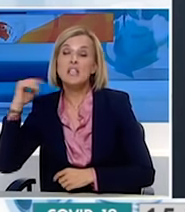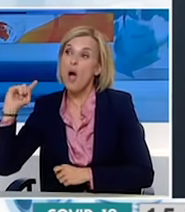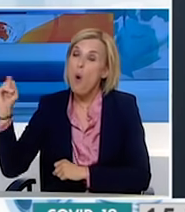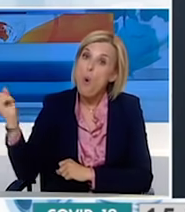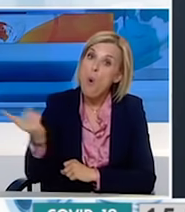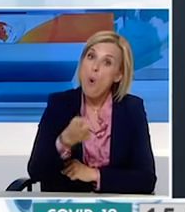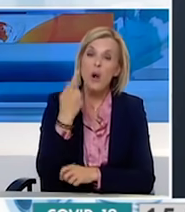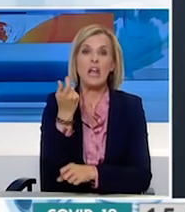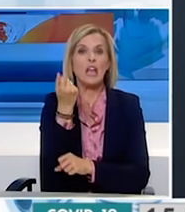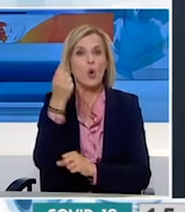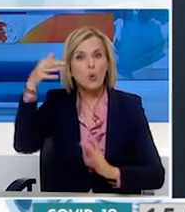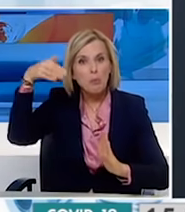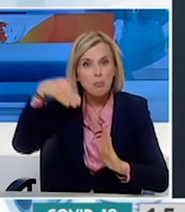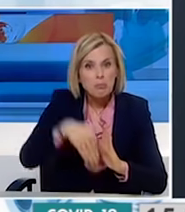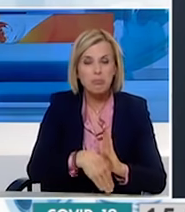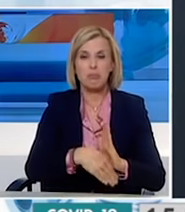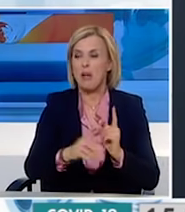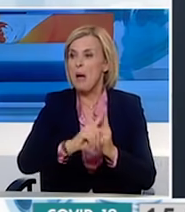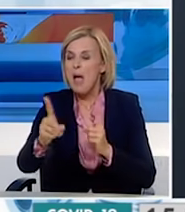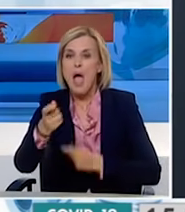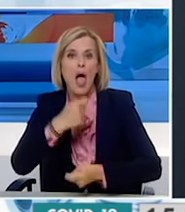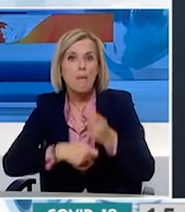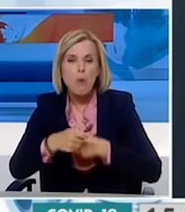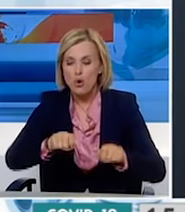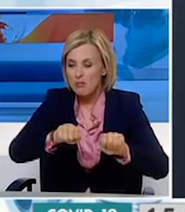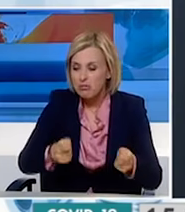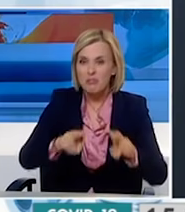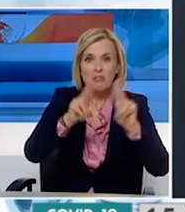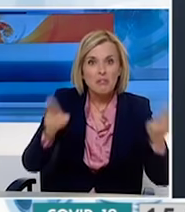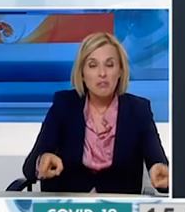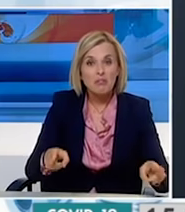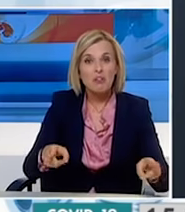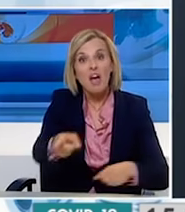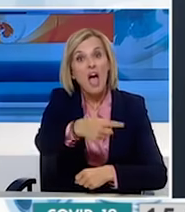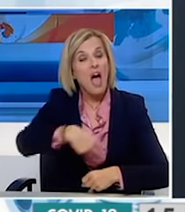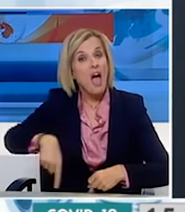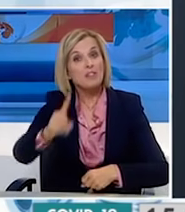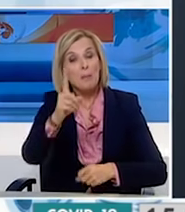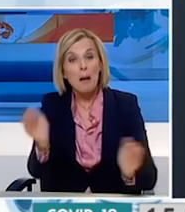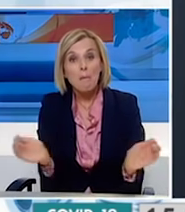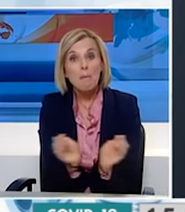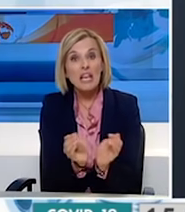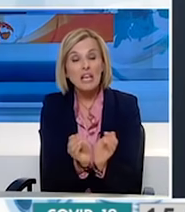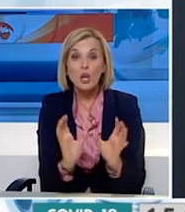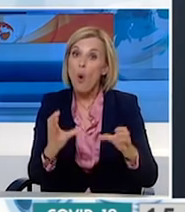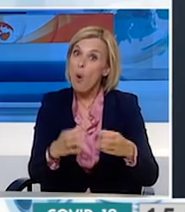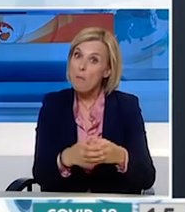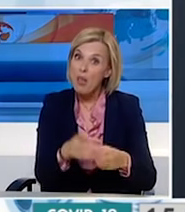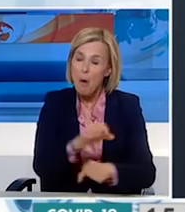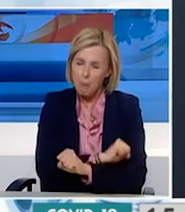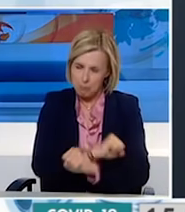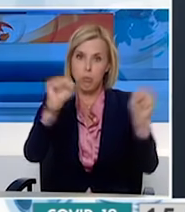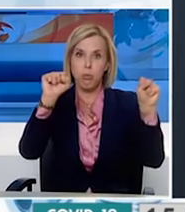επίπεδο, οικονομικό, μετακινήσεων, κίνησης, να περιορίσουμε τη μετάδοση της νόσου. Υπάρχει ο κίνδυνος να τα τεινάξουμε όλα στον